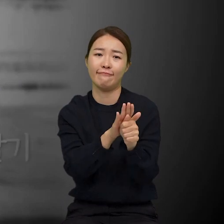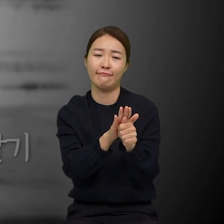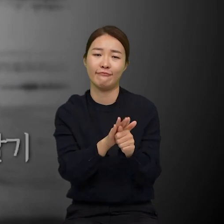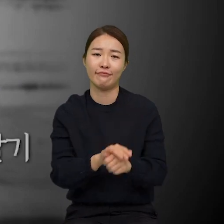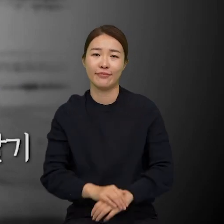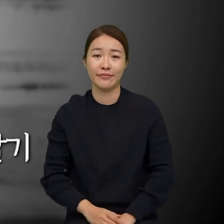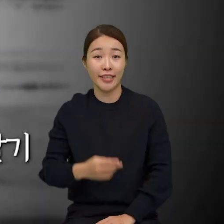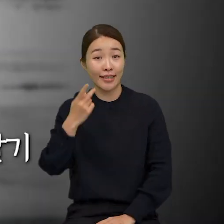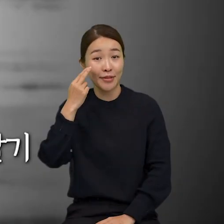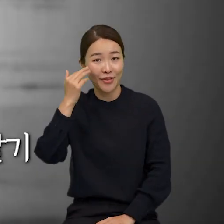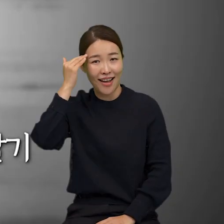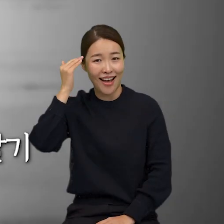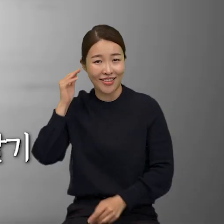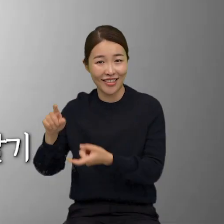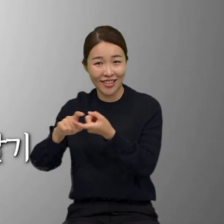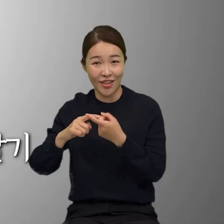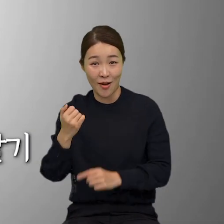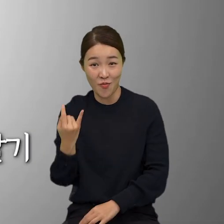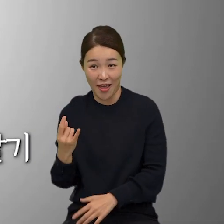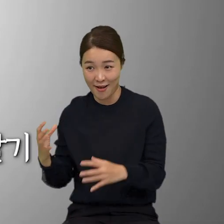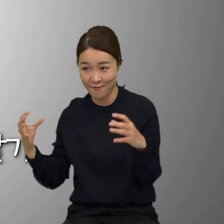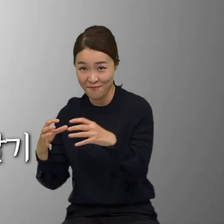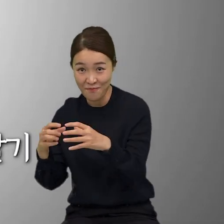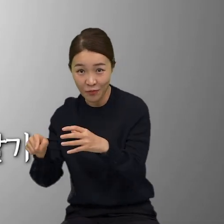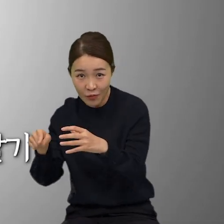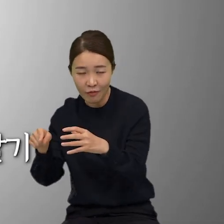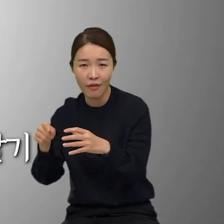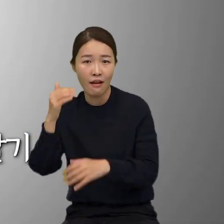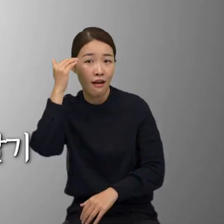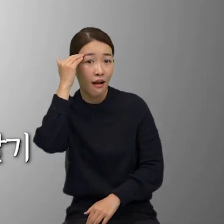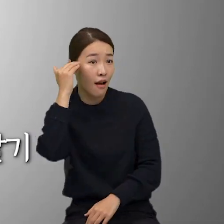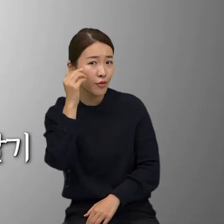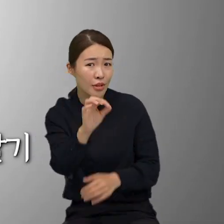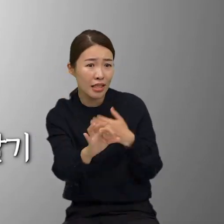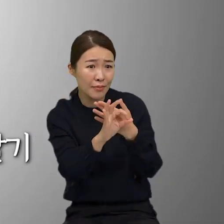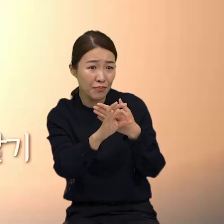미주 한인연합회를 통해 대한민국 임시정부를 지원했다.